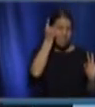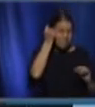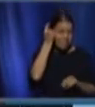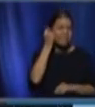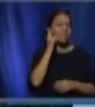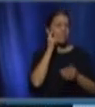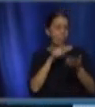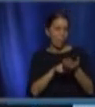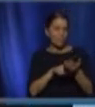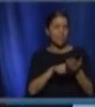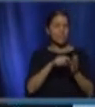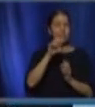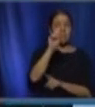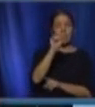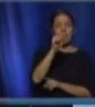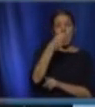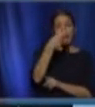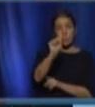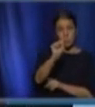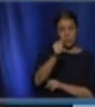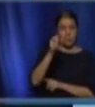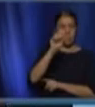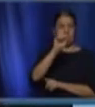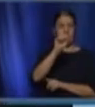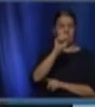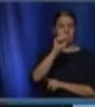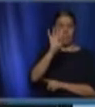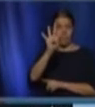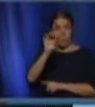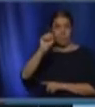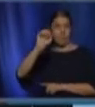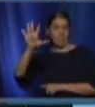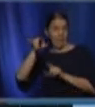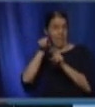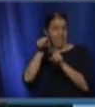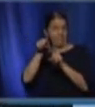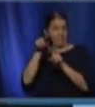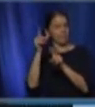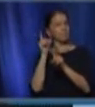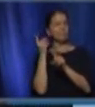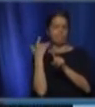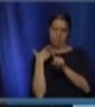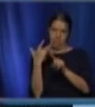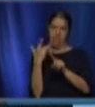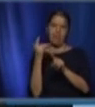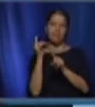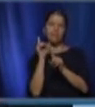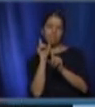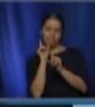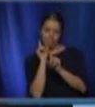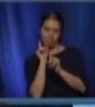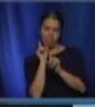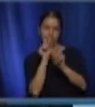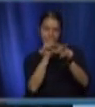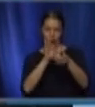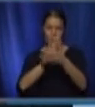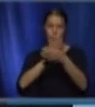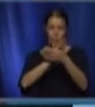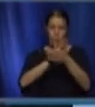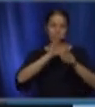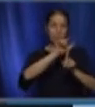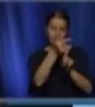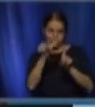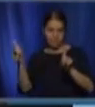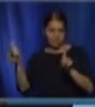du secondaire. C'est pourquoi j'annonce que les élèves du 3e secondaire vont faire de